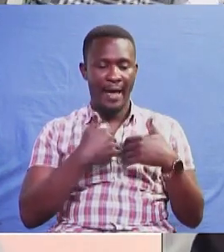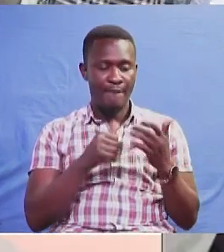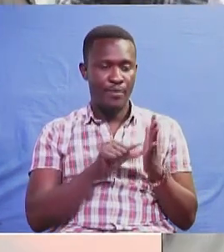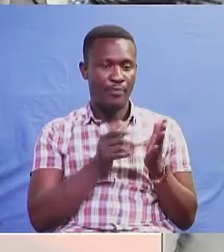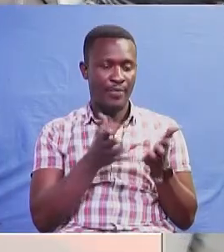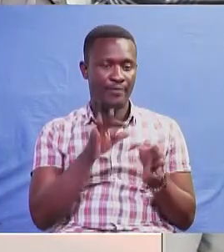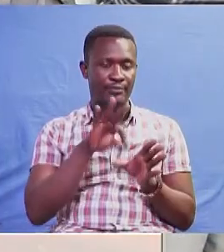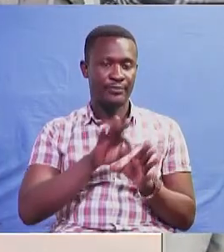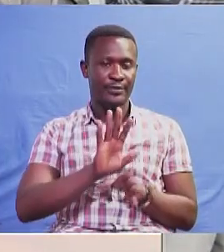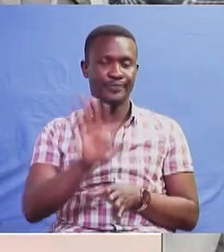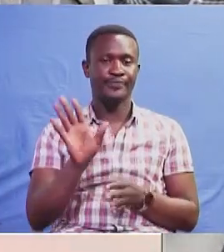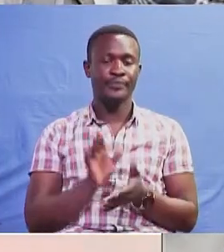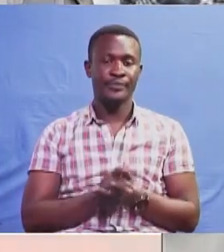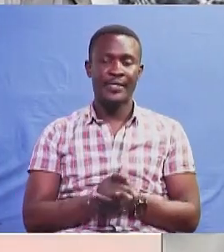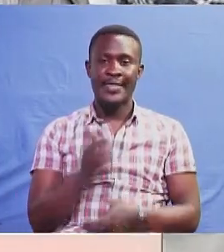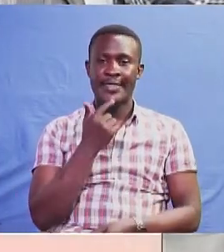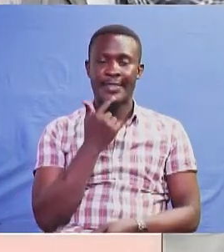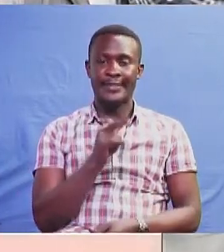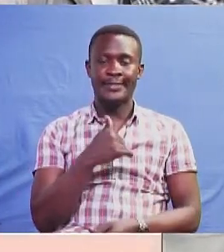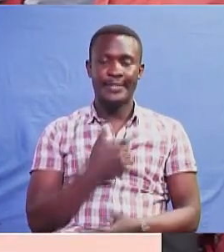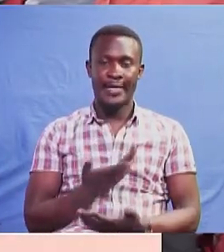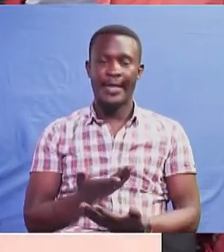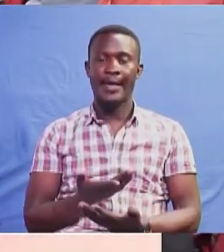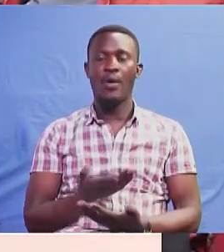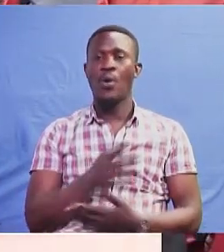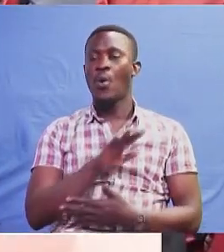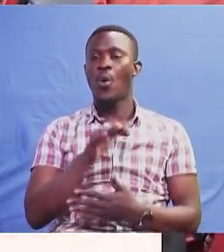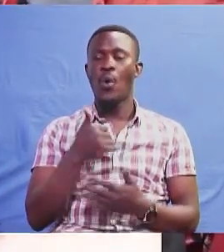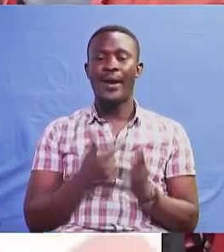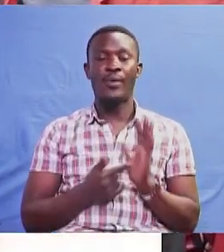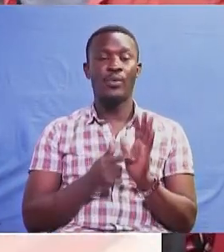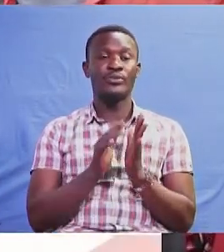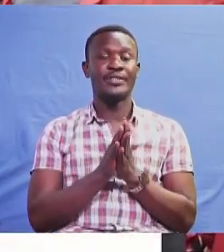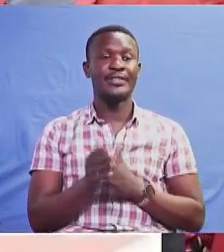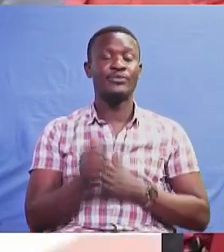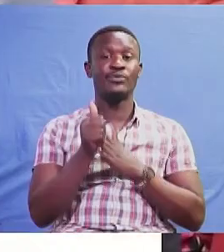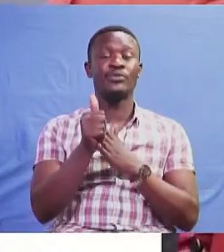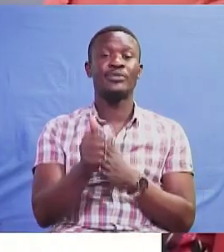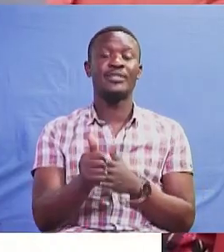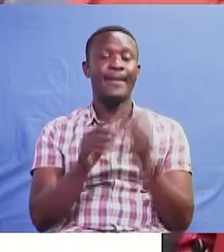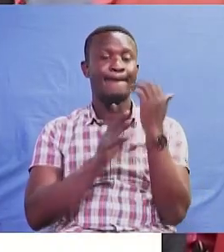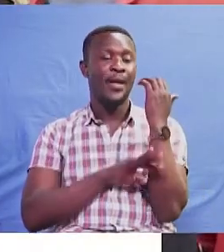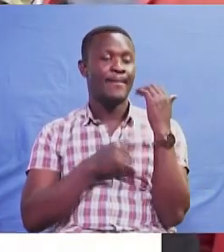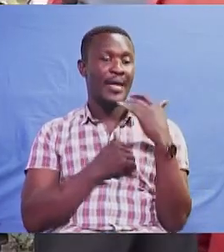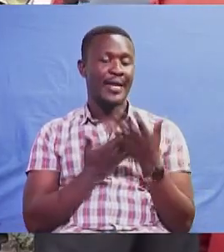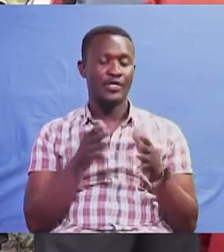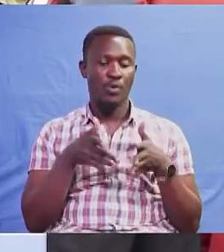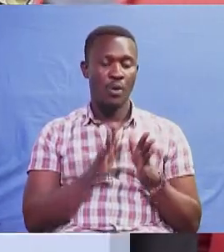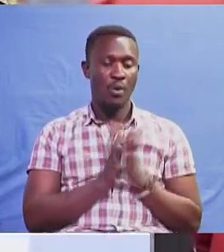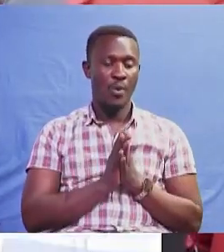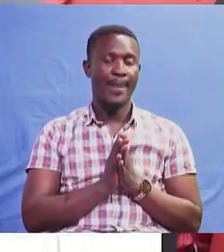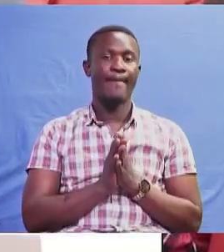kura wao. Wamesema uidhinishaji huo unaonyesha uongozi duni na mbinu za kutiliwa